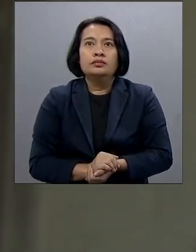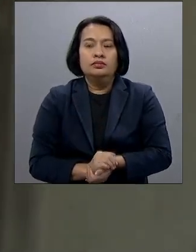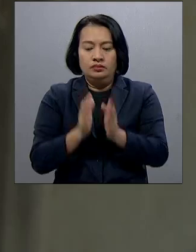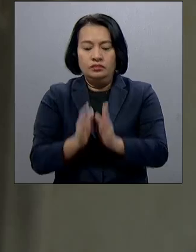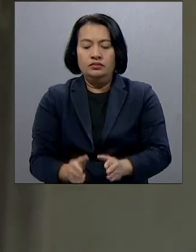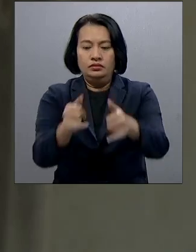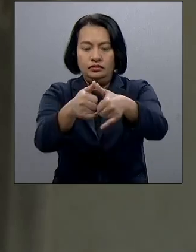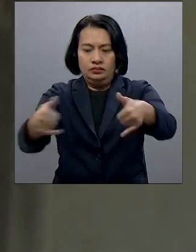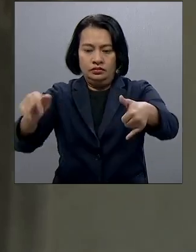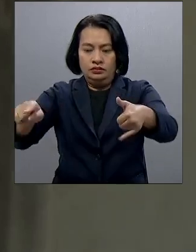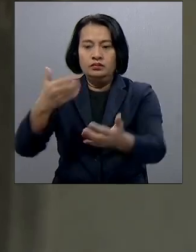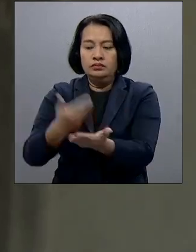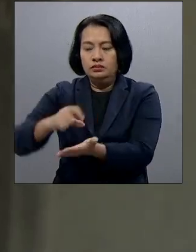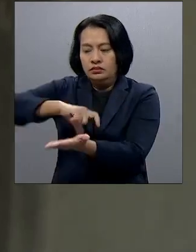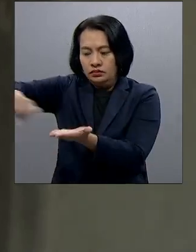ที่หนูโอนตังไปนี่นะคะ